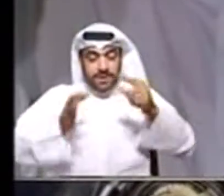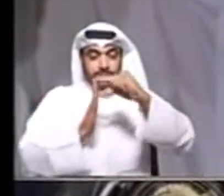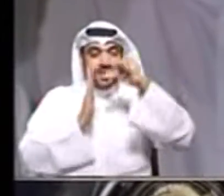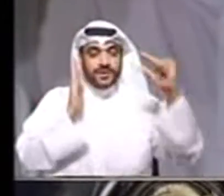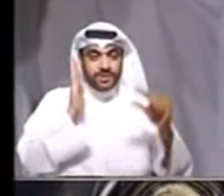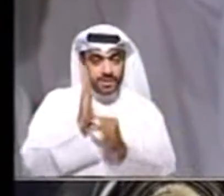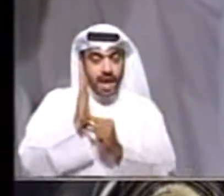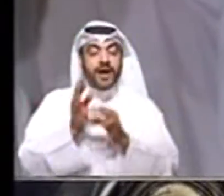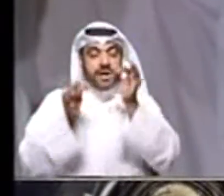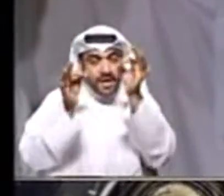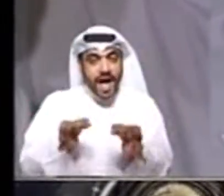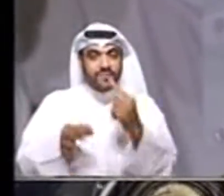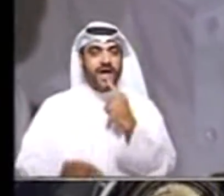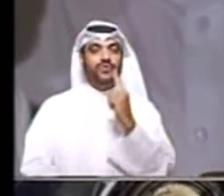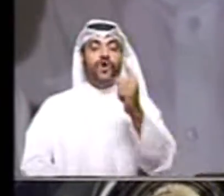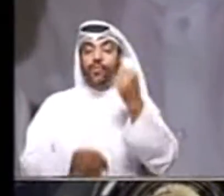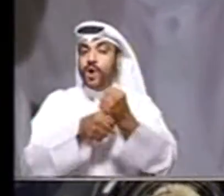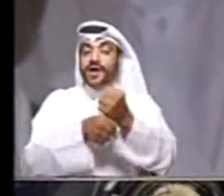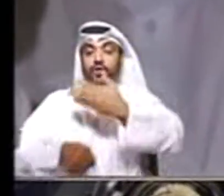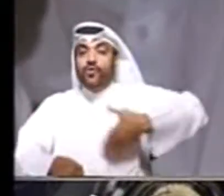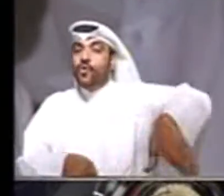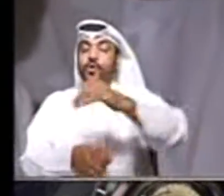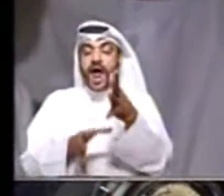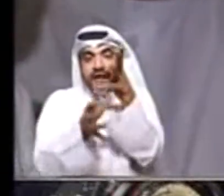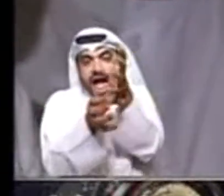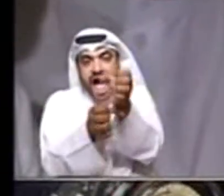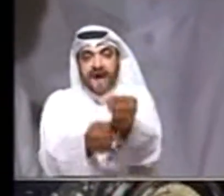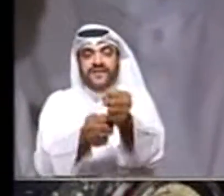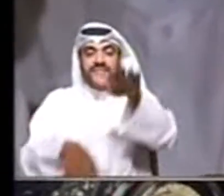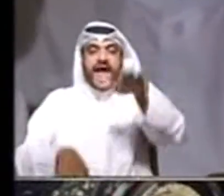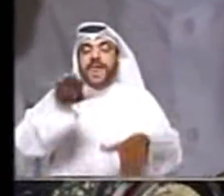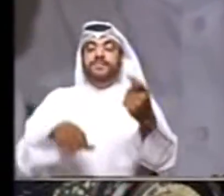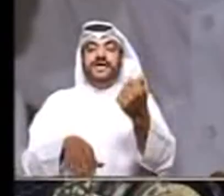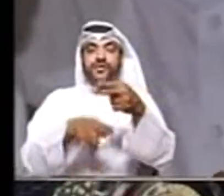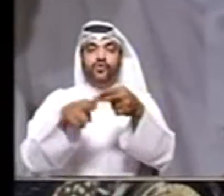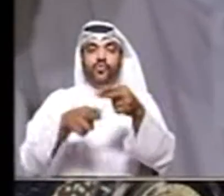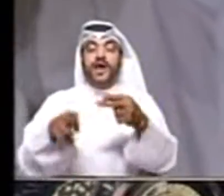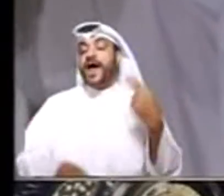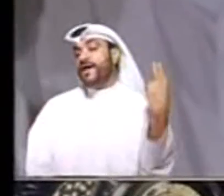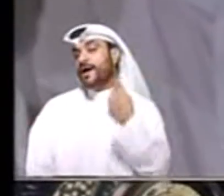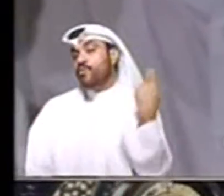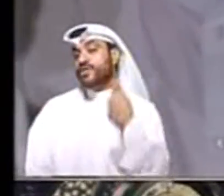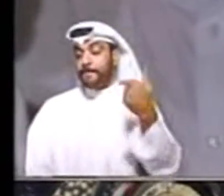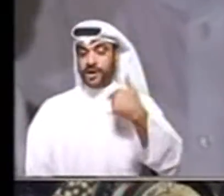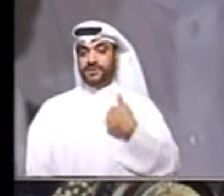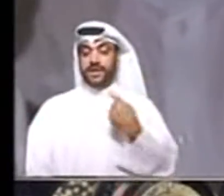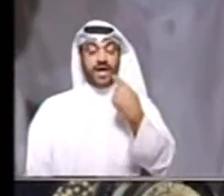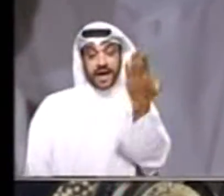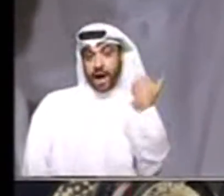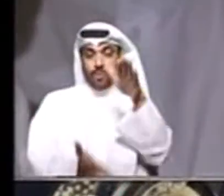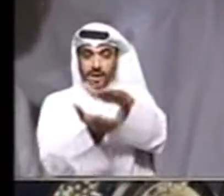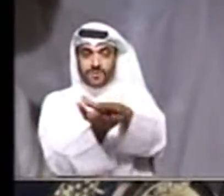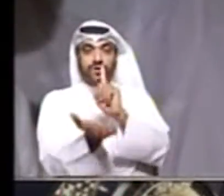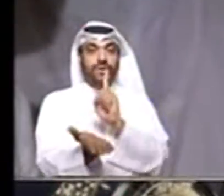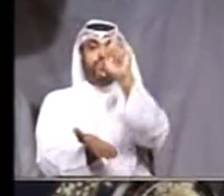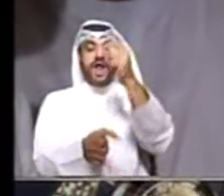بالدستور واللائحة، ولكي نعمل جميعا على الحفاظ على المال العام. نحن مؤتمنون، أقسمنا على